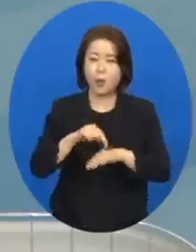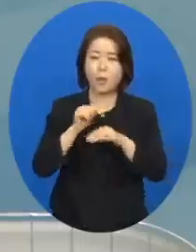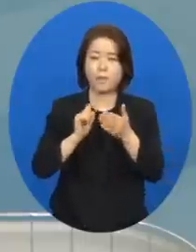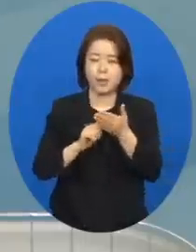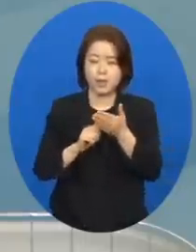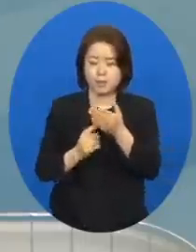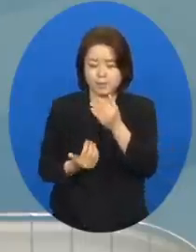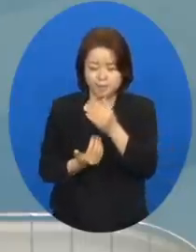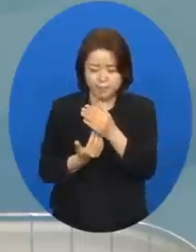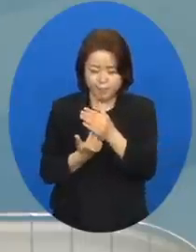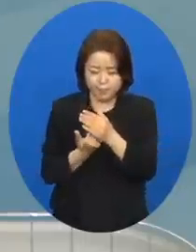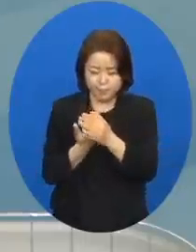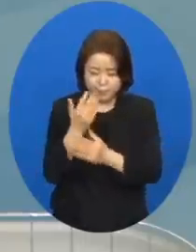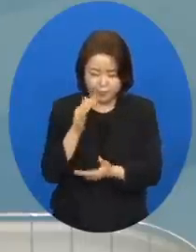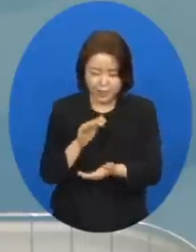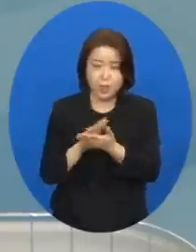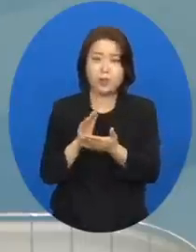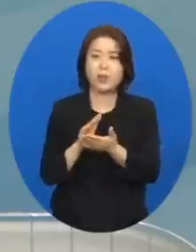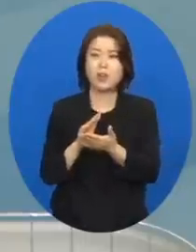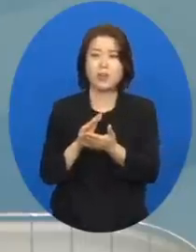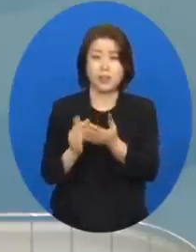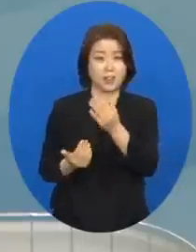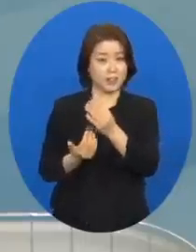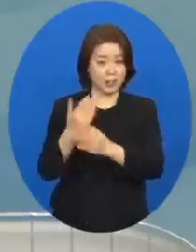소원이 뜨겁게 일어나고 있어요.